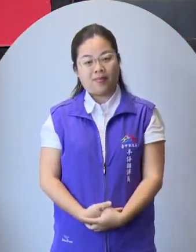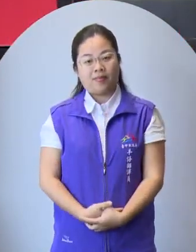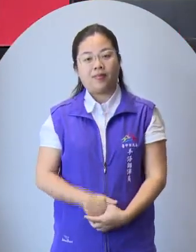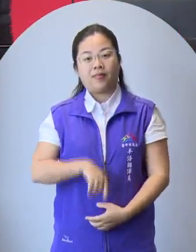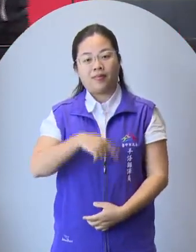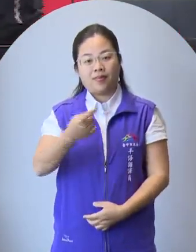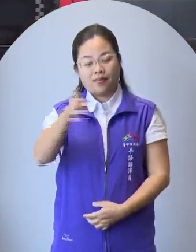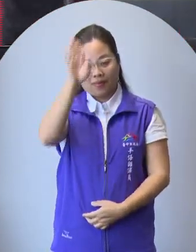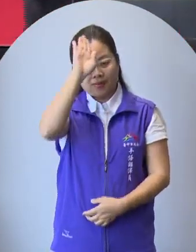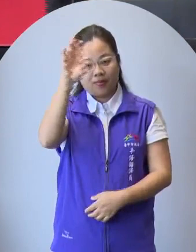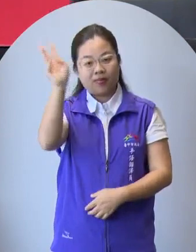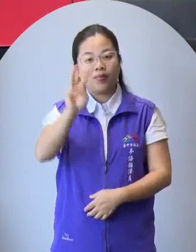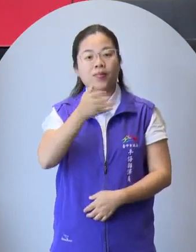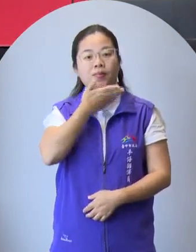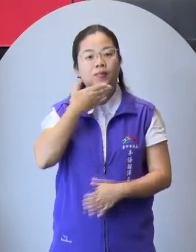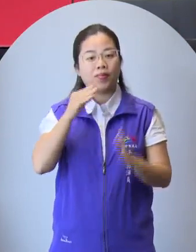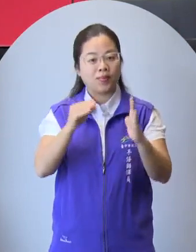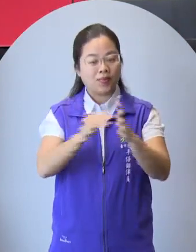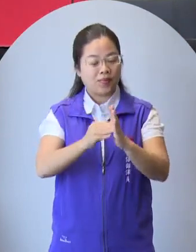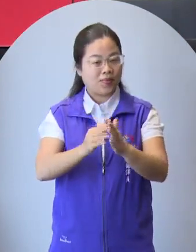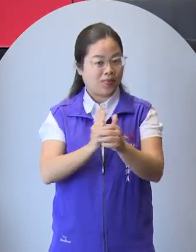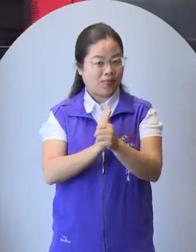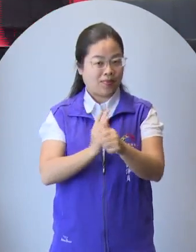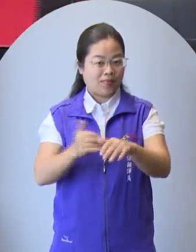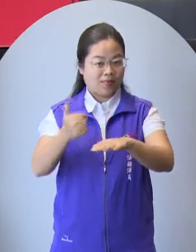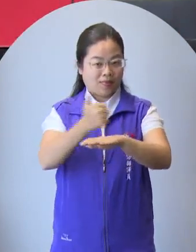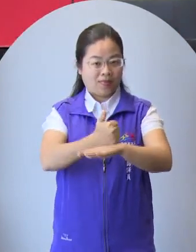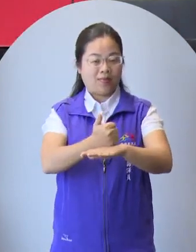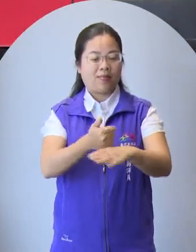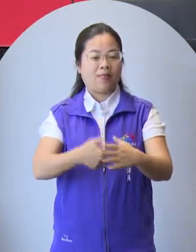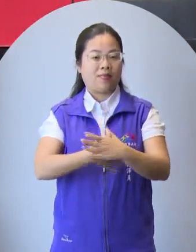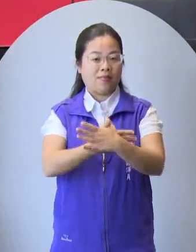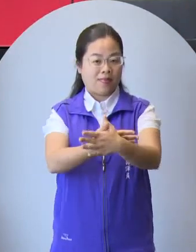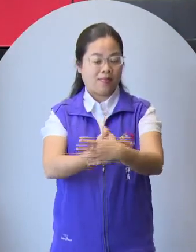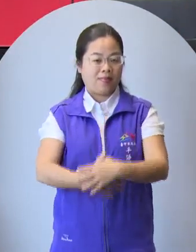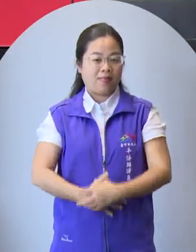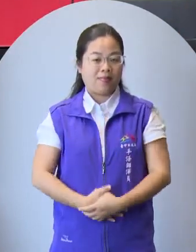接着，请水利局范局长率同仁上台献奖。